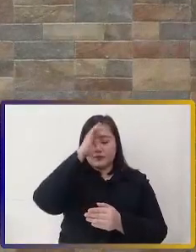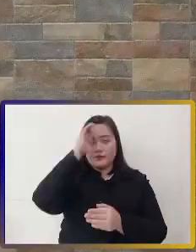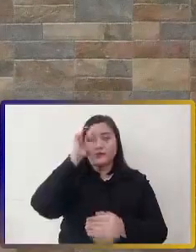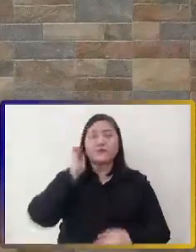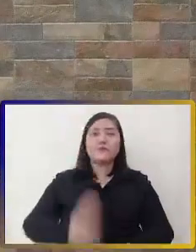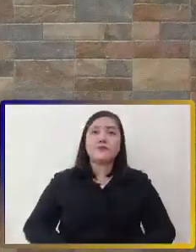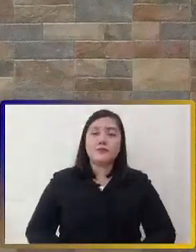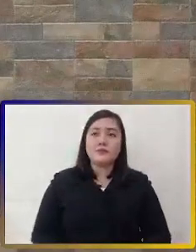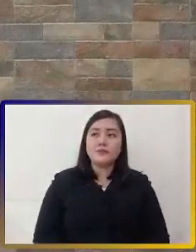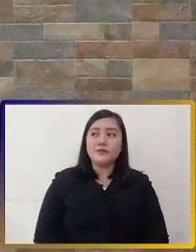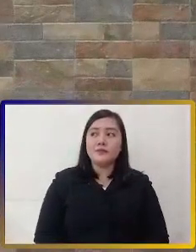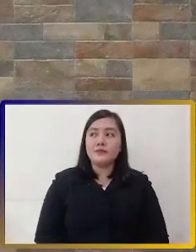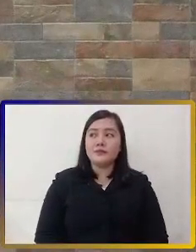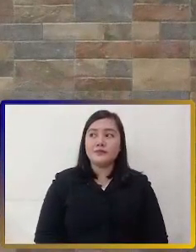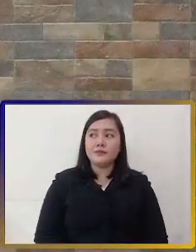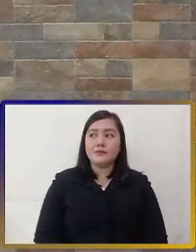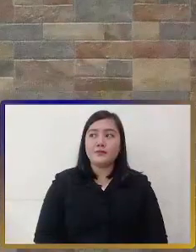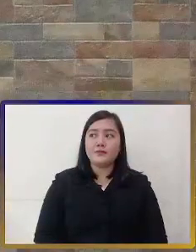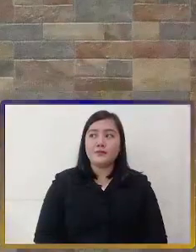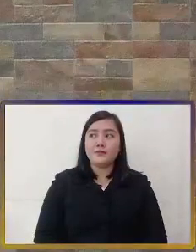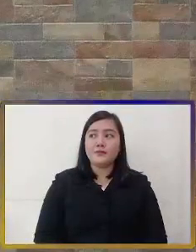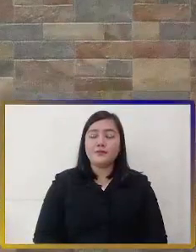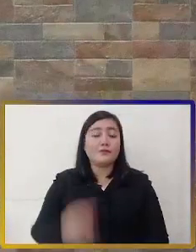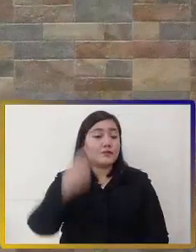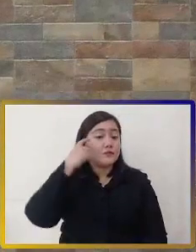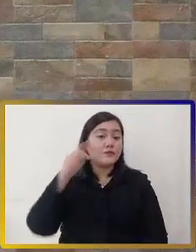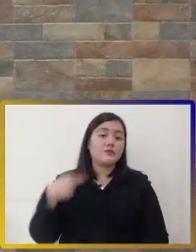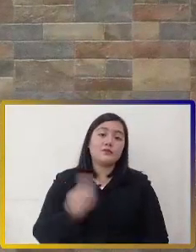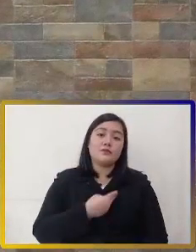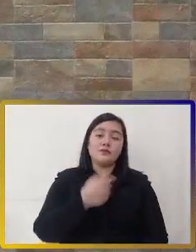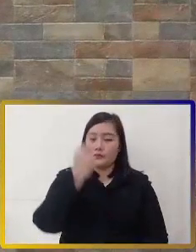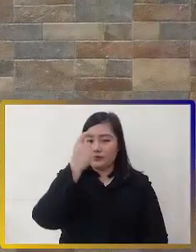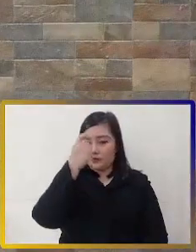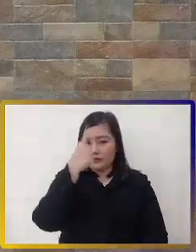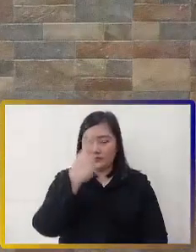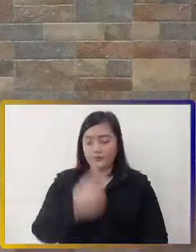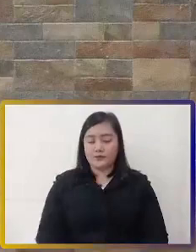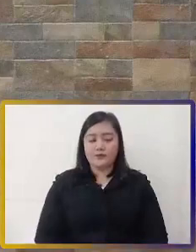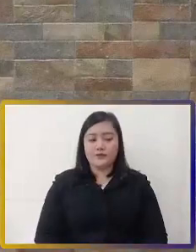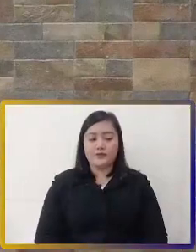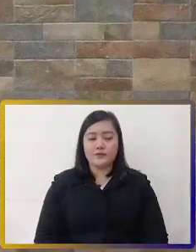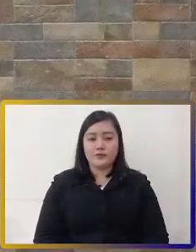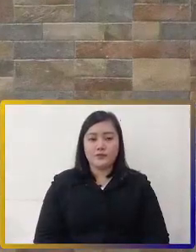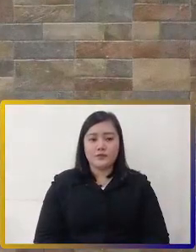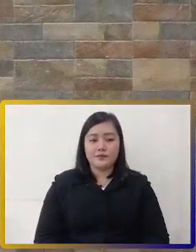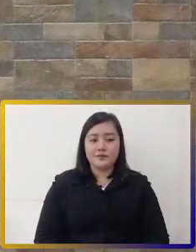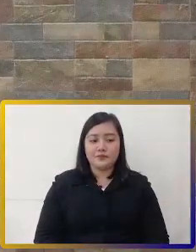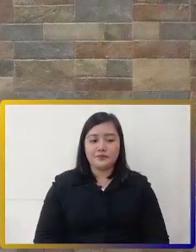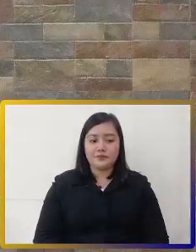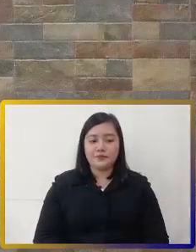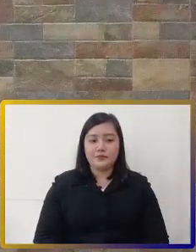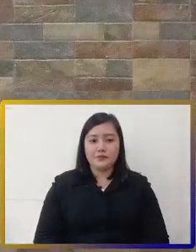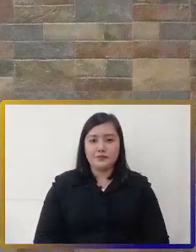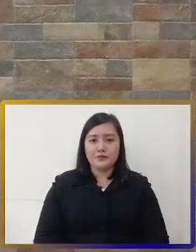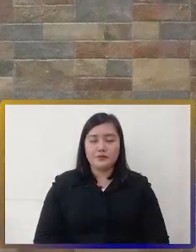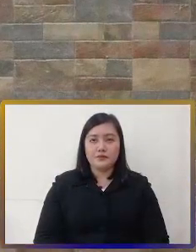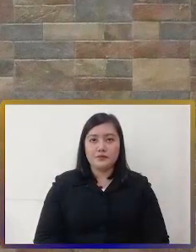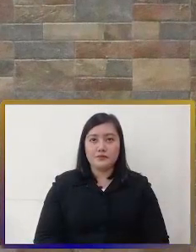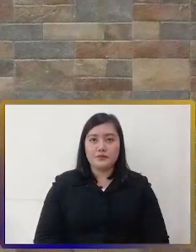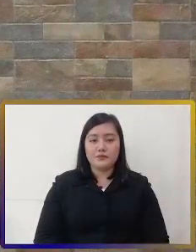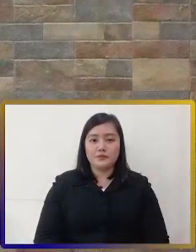bago po tayo pumunta dyan, para maintindihan po natin, as we inquire into the origin ng mga